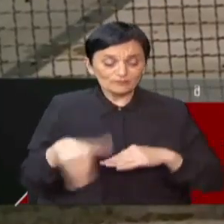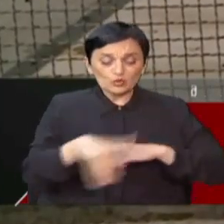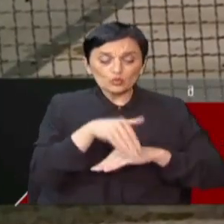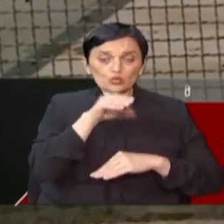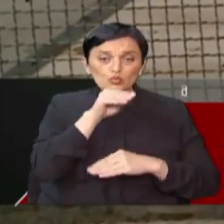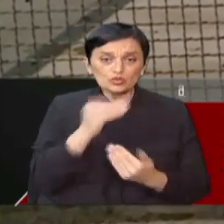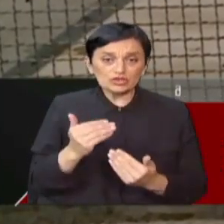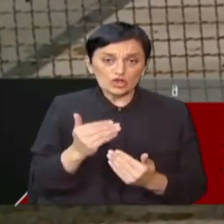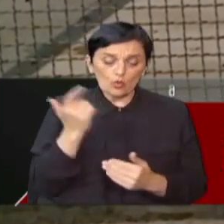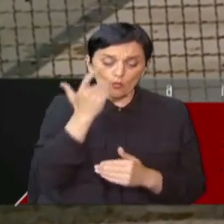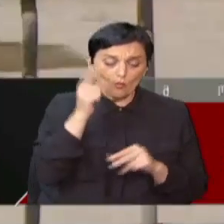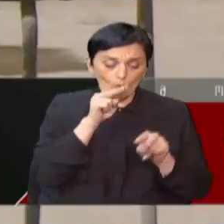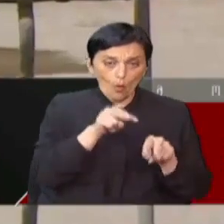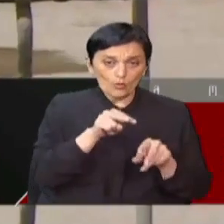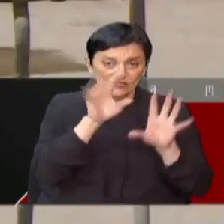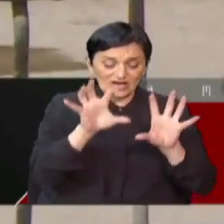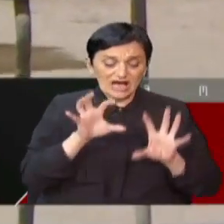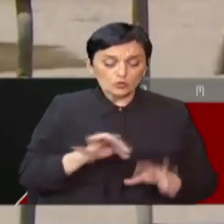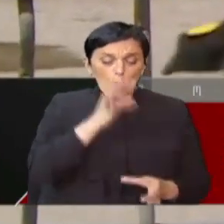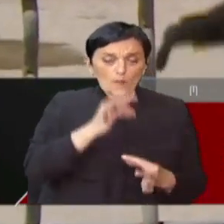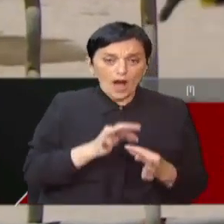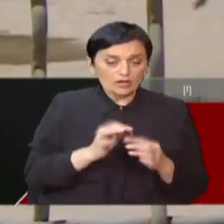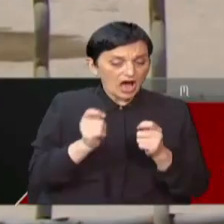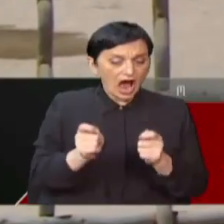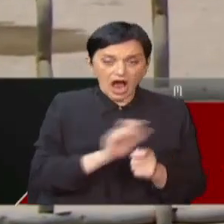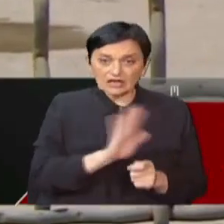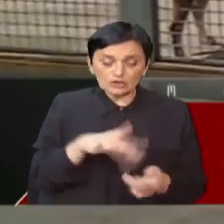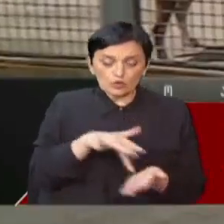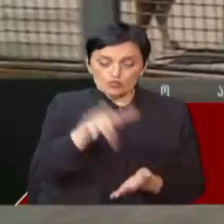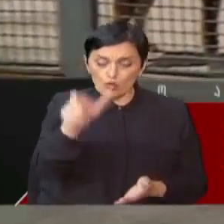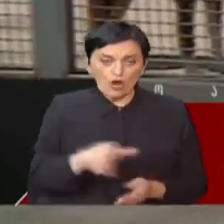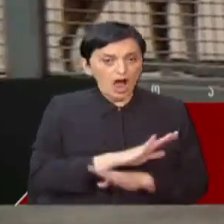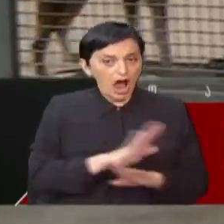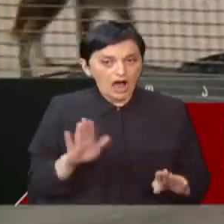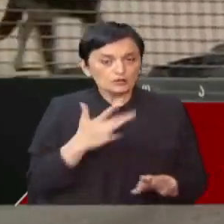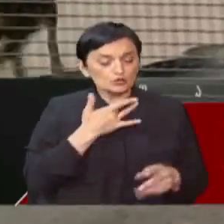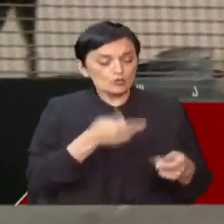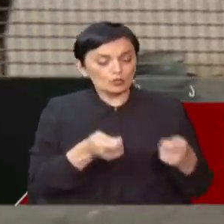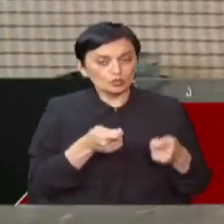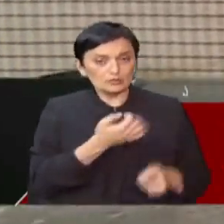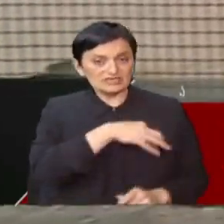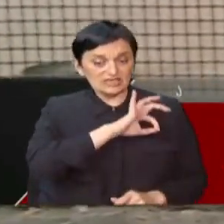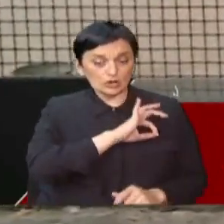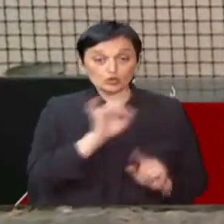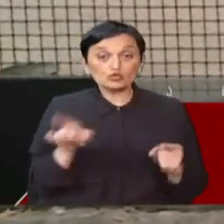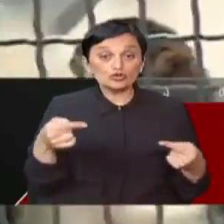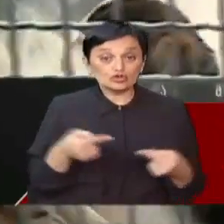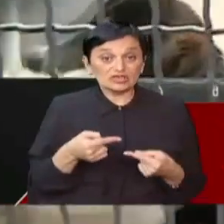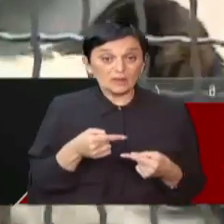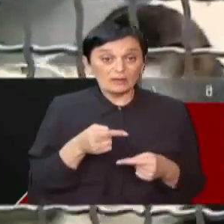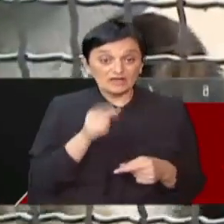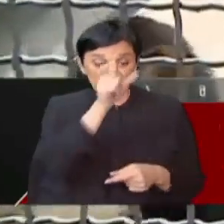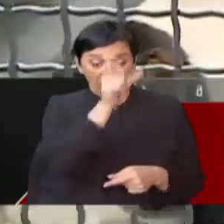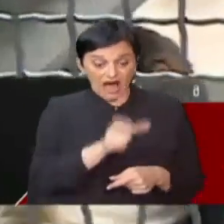ცხოველის მოვლა პატრონობაზე კანონი პასუხისმგებლობას არ ანიჭებს არც მოქალაქეს და არც მუნიციპალურ სააგენტოს. შესაბამისად,